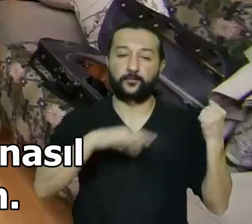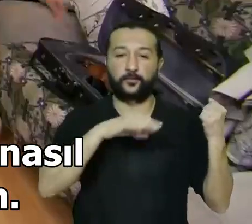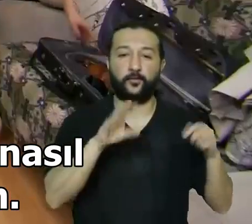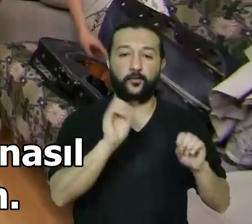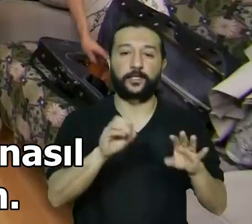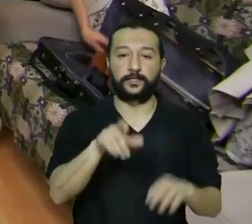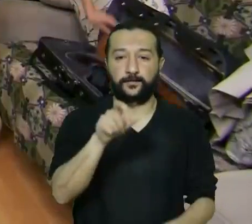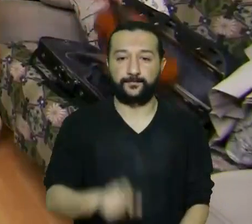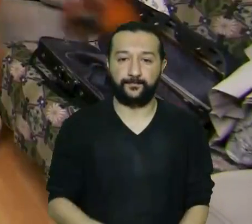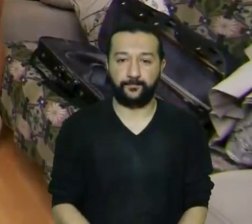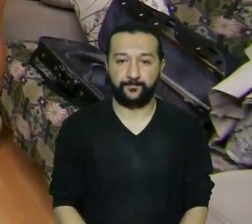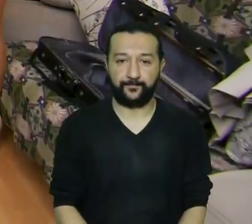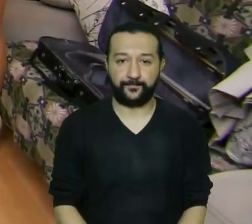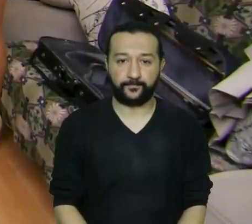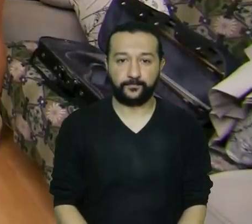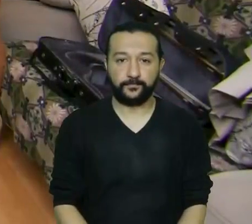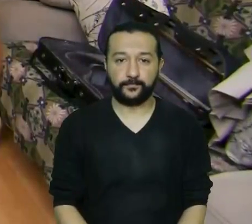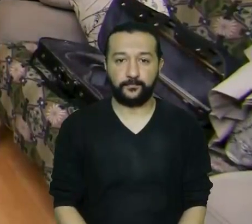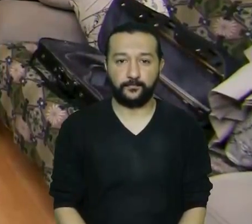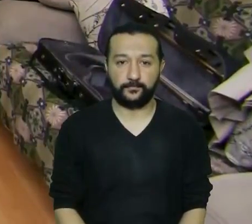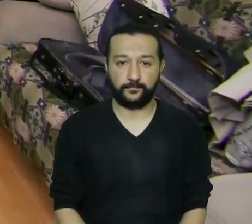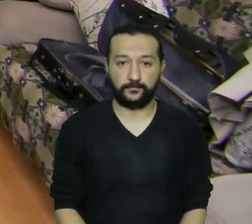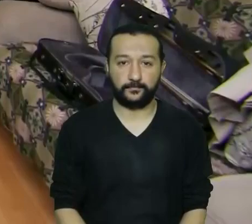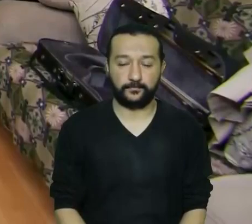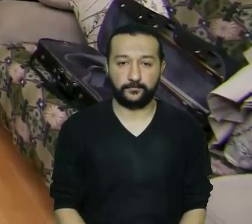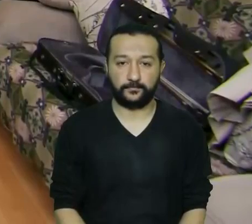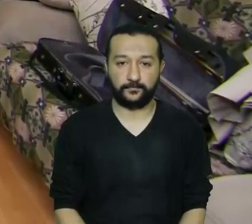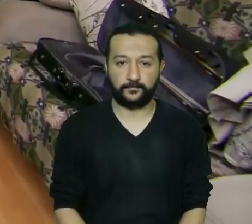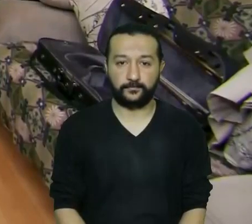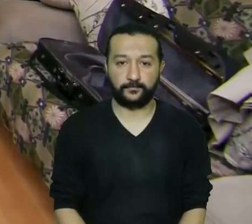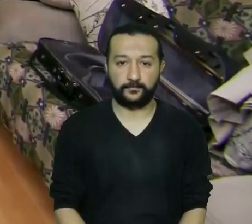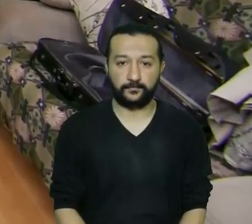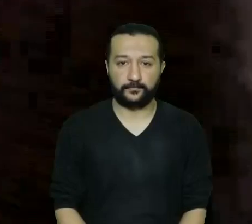göstereceğim. Önlerinde ayaklı bir nota sehpası. İkisi de ayaktalar.